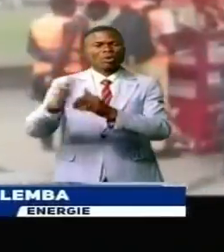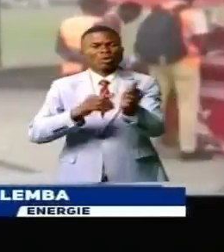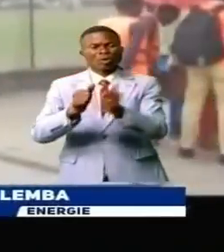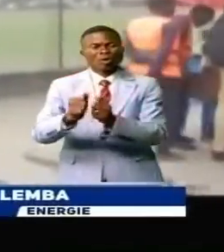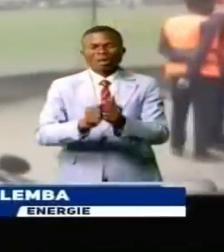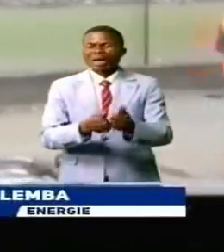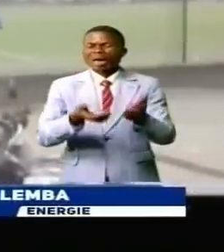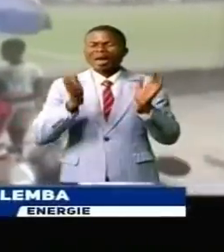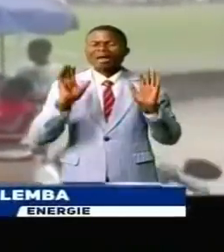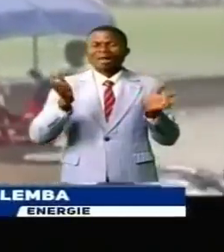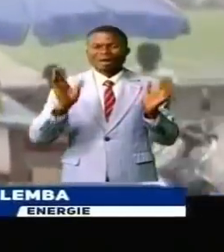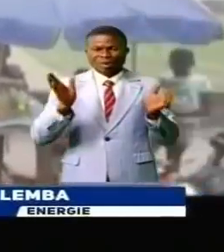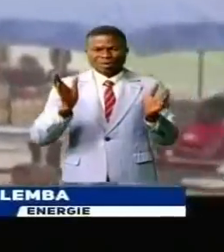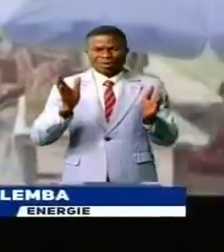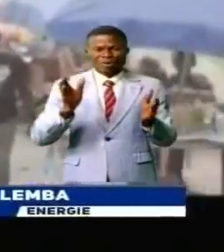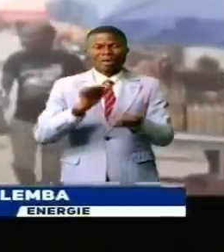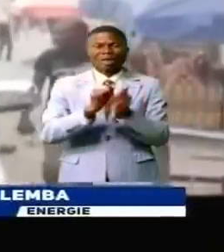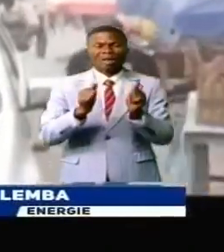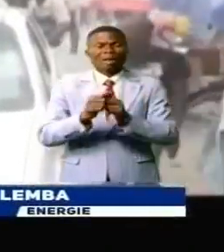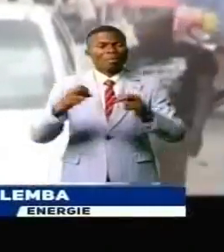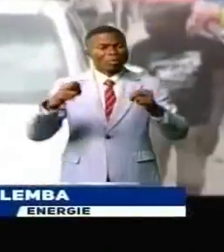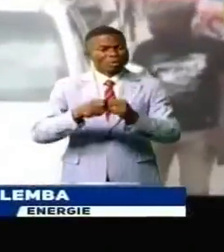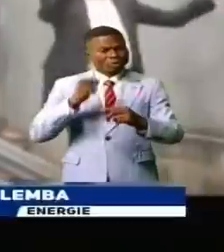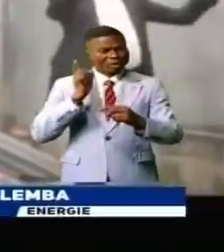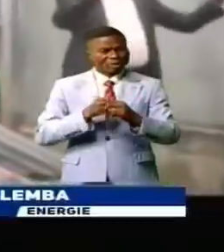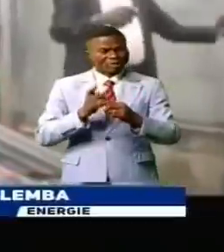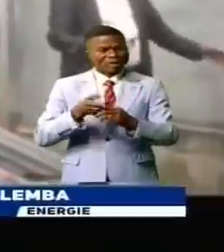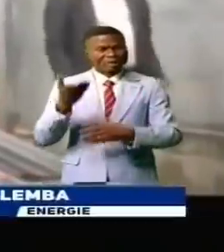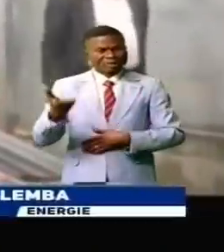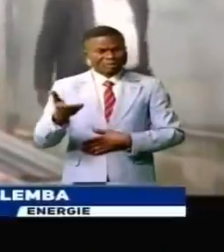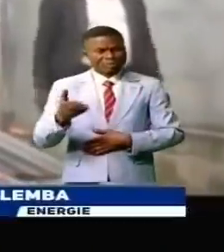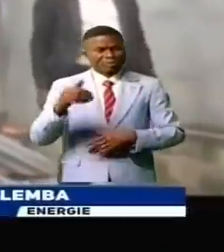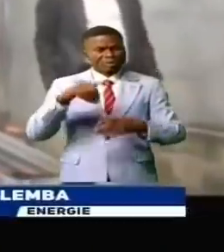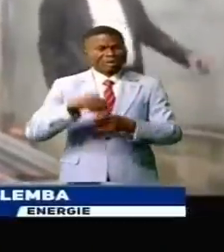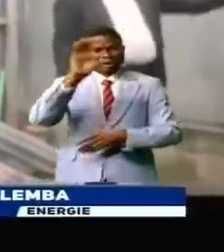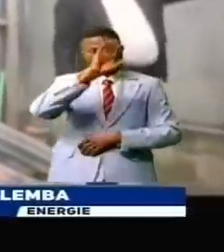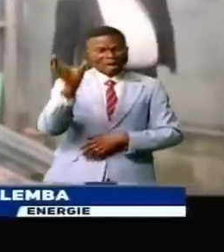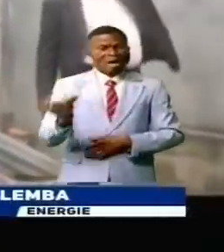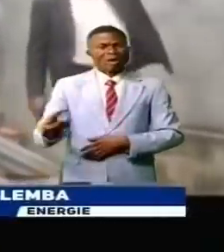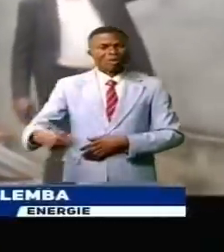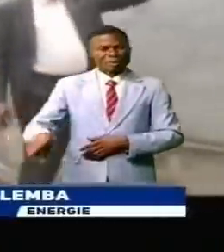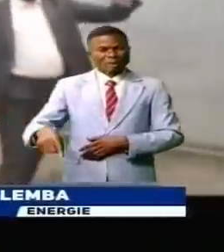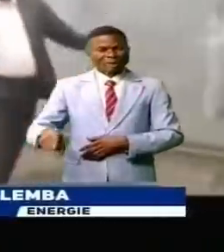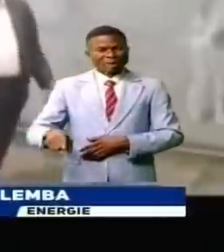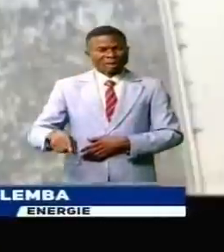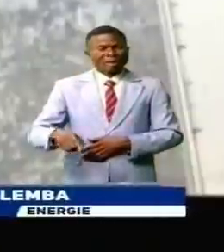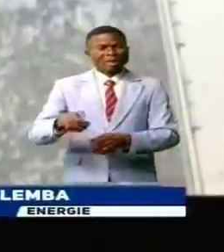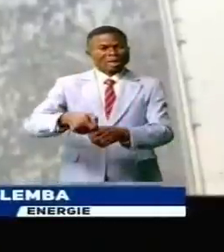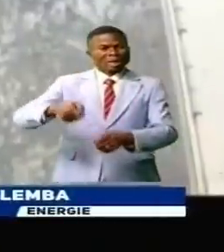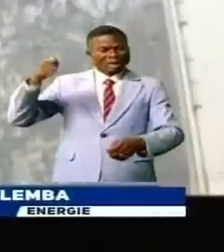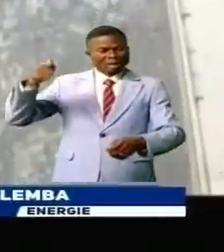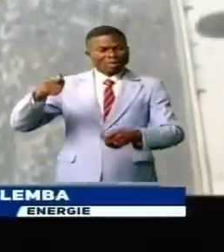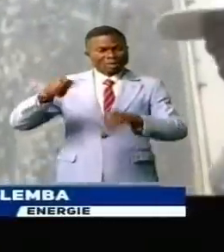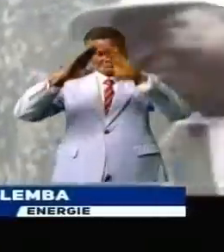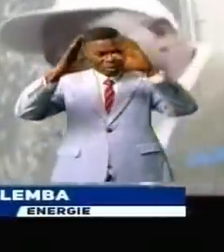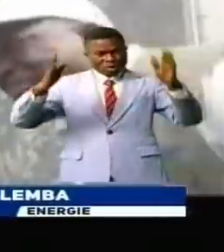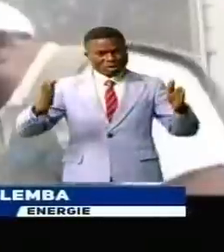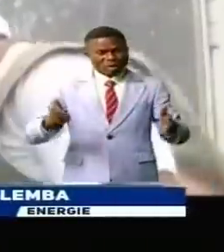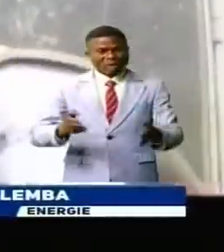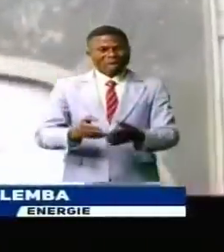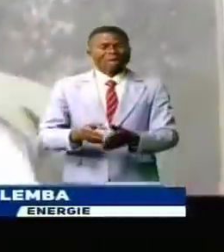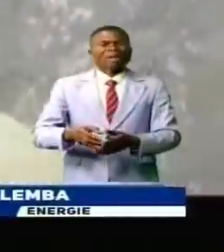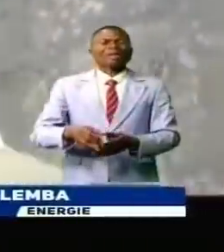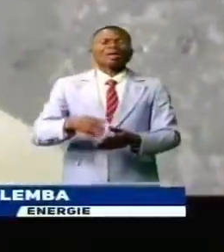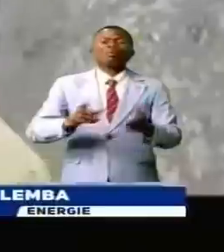impact négatif sur la desserte en énergie électrique. Toujours dans la commune d'Elemba, la cabine Basanga à Super Lemba